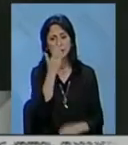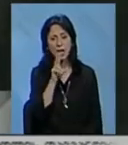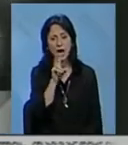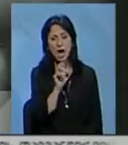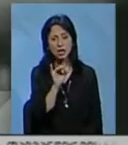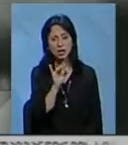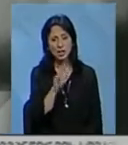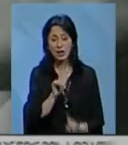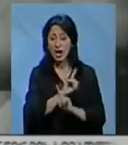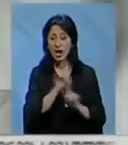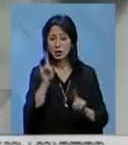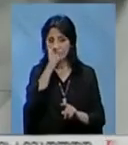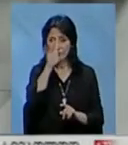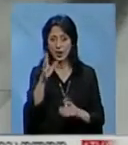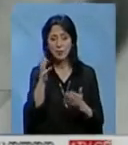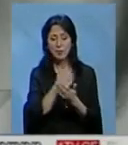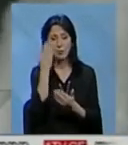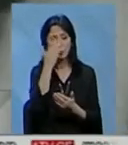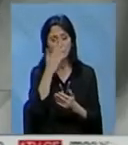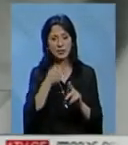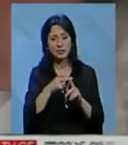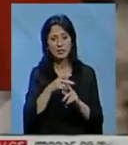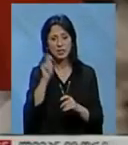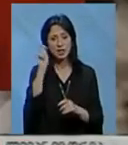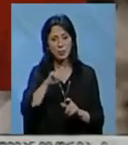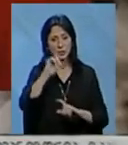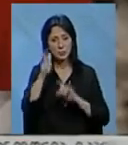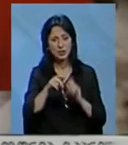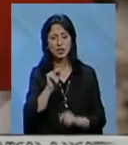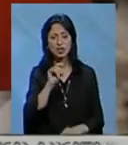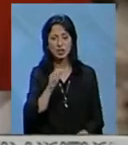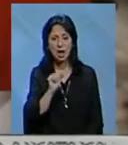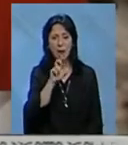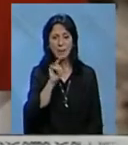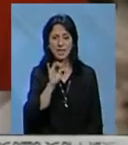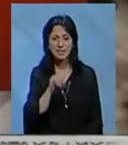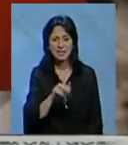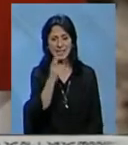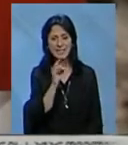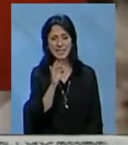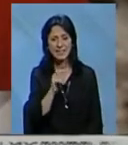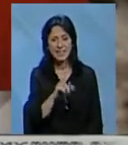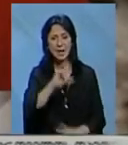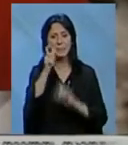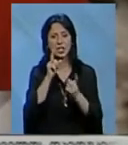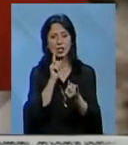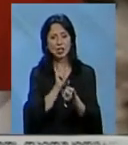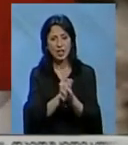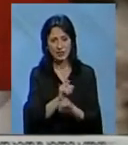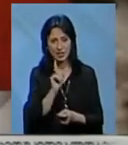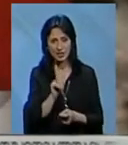ქაჯანა. განსაკუთრებული პოპულარობა მოიპოვა ფილმებში. ისინი ჩამოვიდნენ მთიდან ჭრიჭინა აბეზარა მაიაწყნეთელი შეხვედრა მთაში შესრულებული